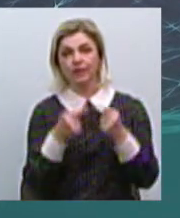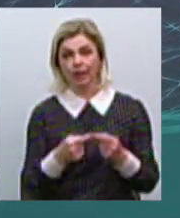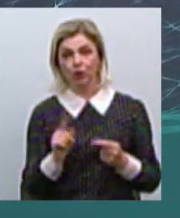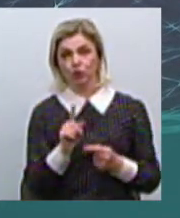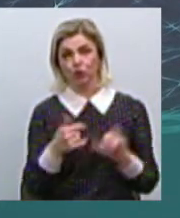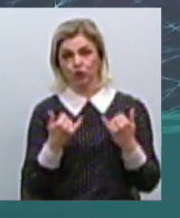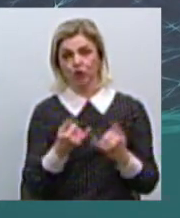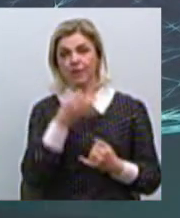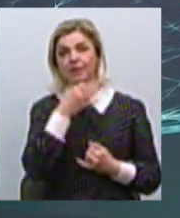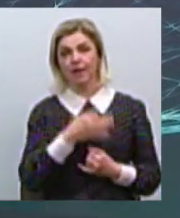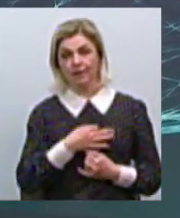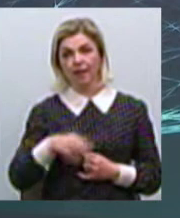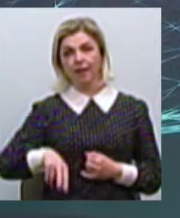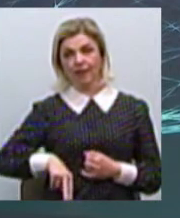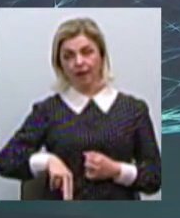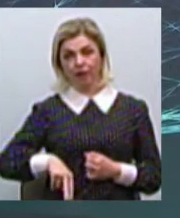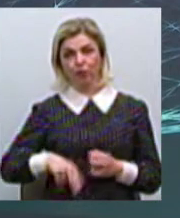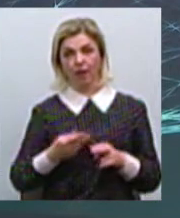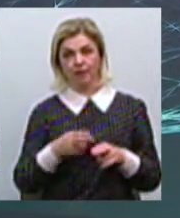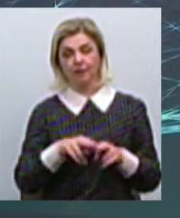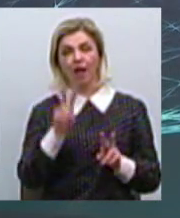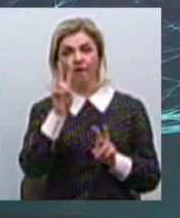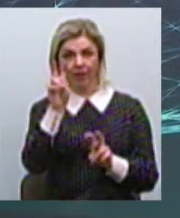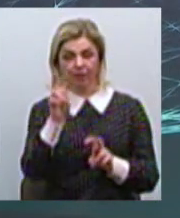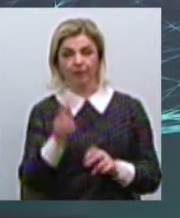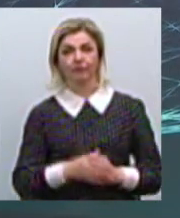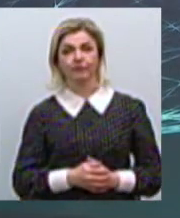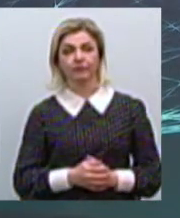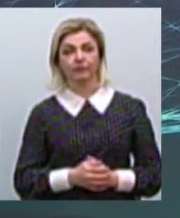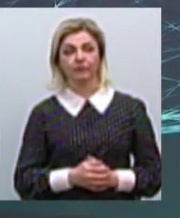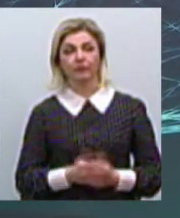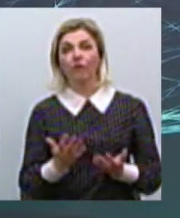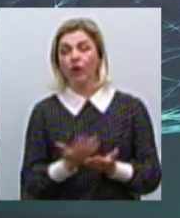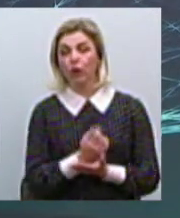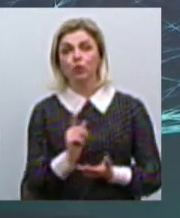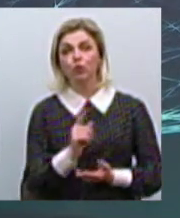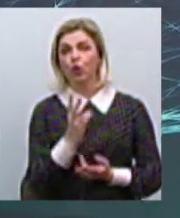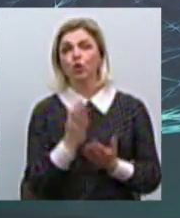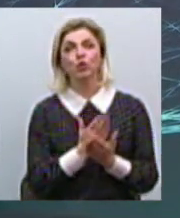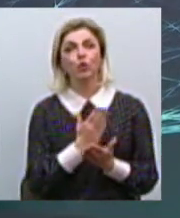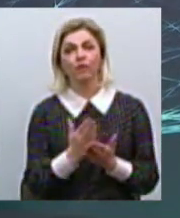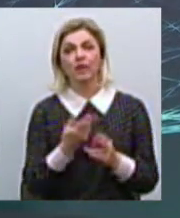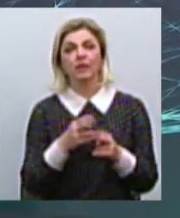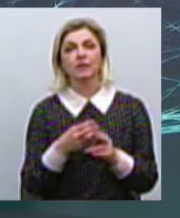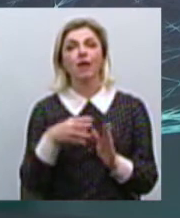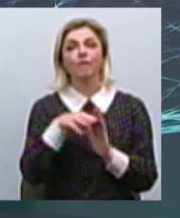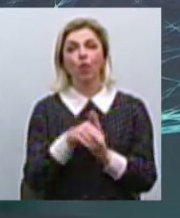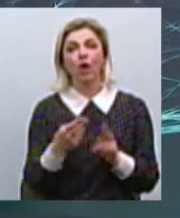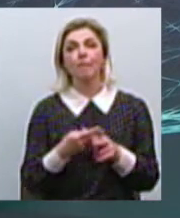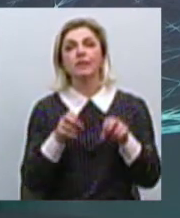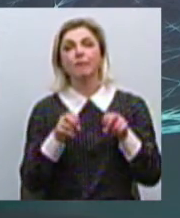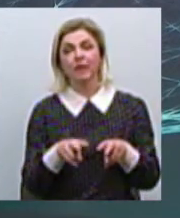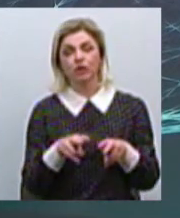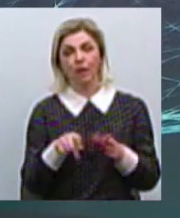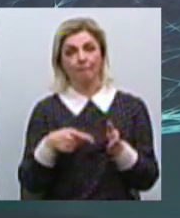сказав директор представник цієї компанії, виходить, що не зовсім це в складі системи «Безпечне місто» буде,